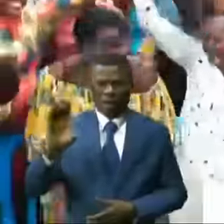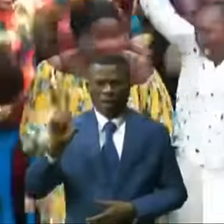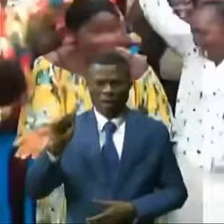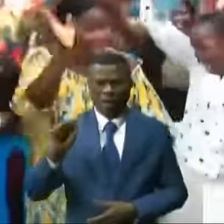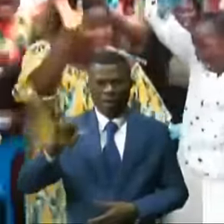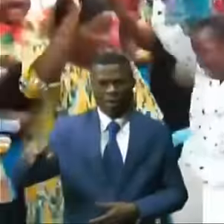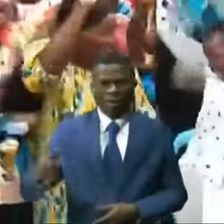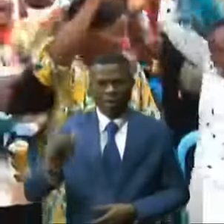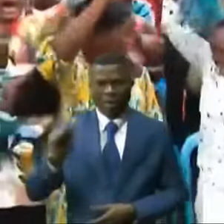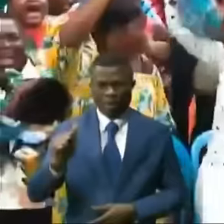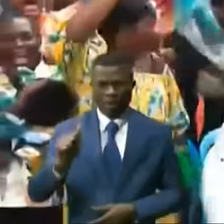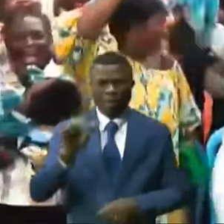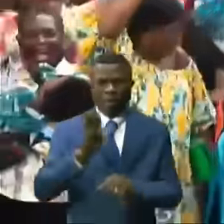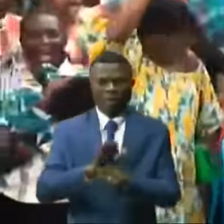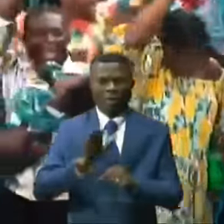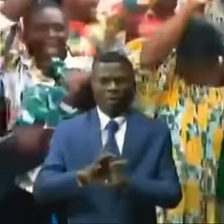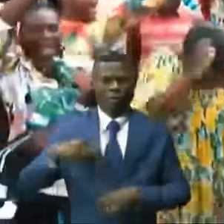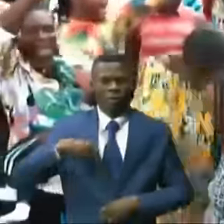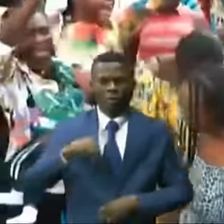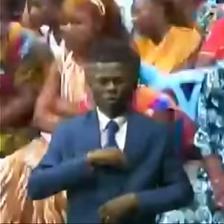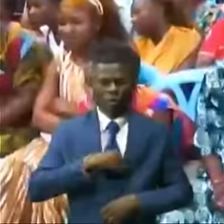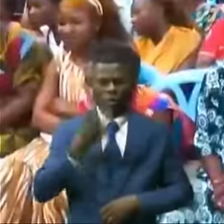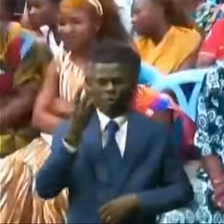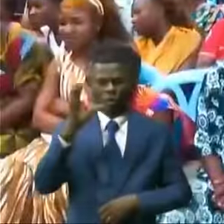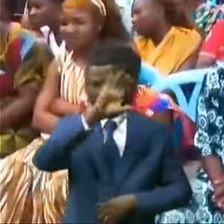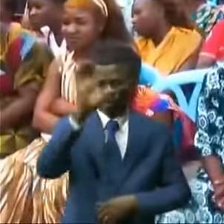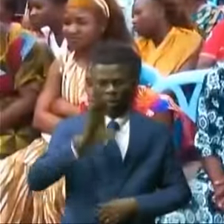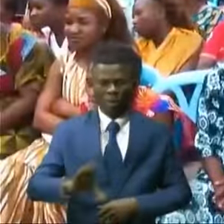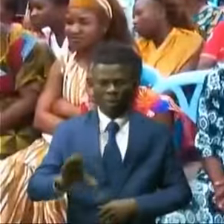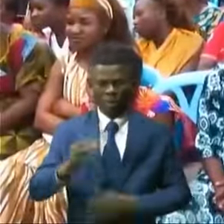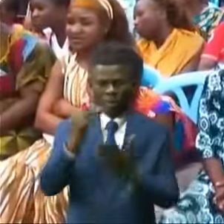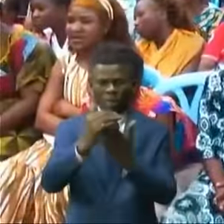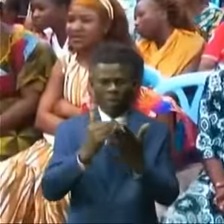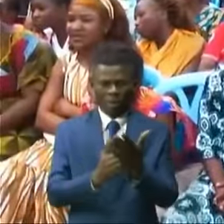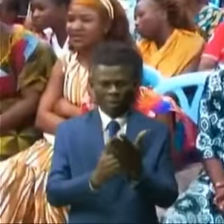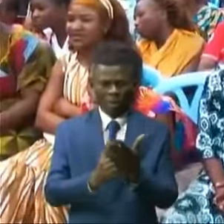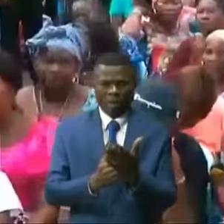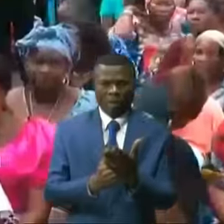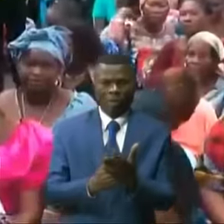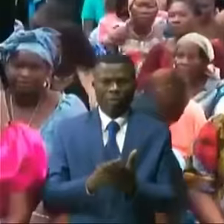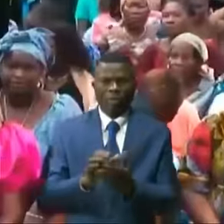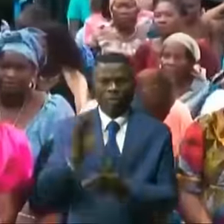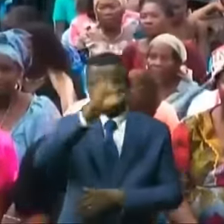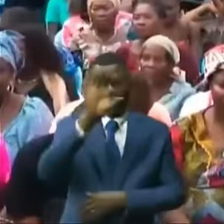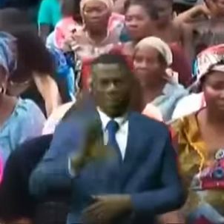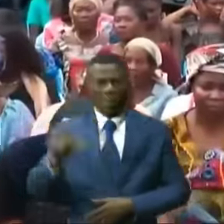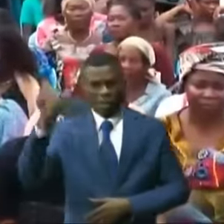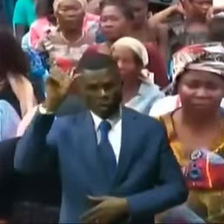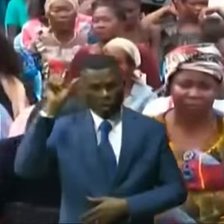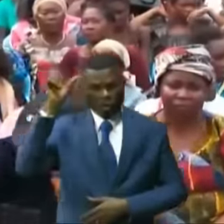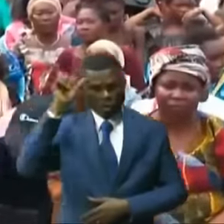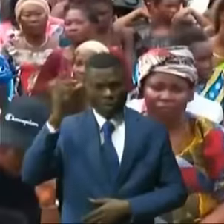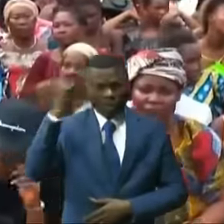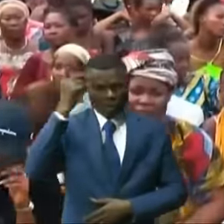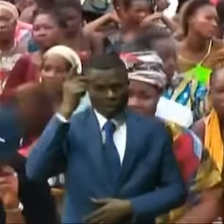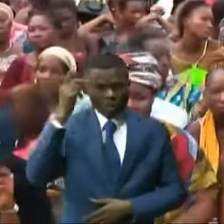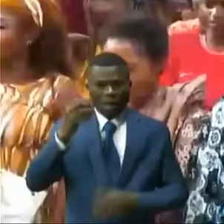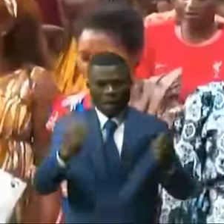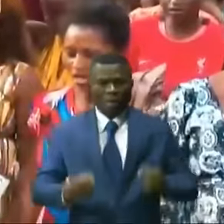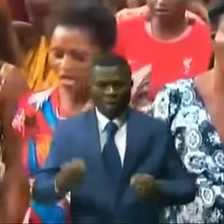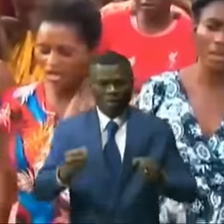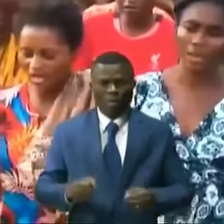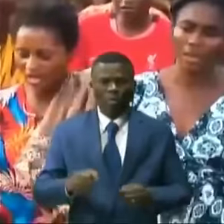elle était à laassut de membres disséminés dans les quatre communes identifié de bloc 1 constitué de la commune de Lingwala de Kinshasa de barombou et de